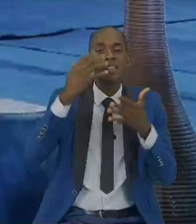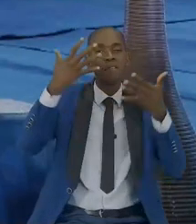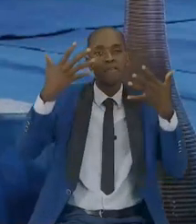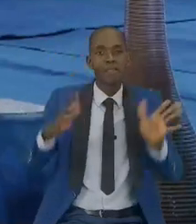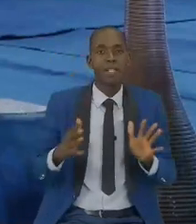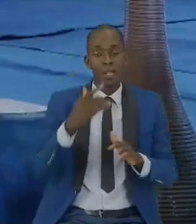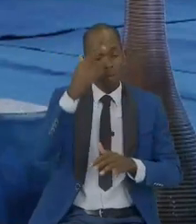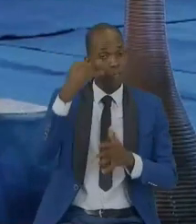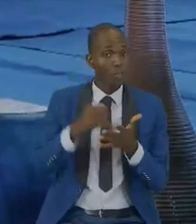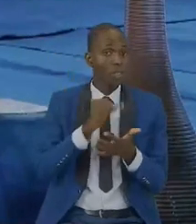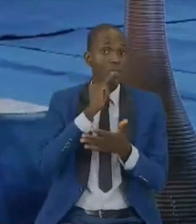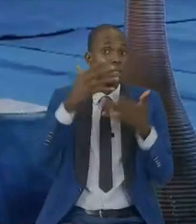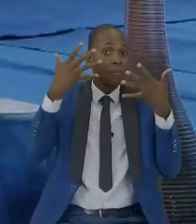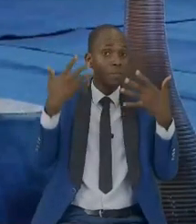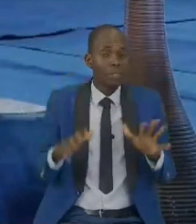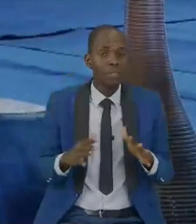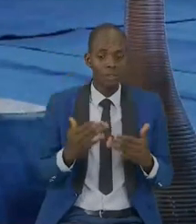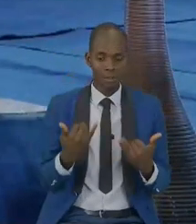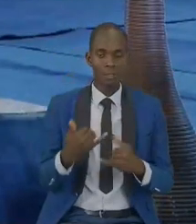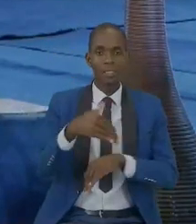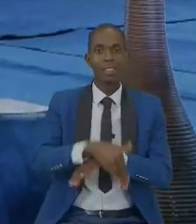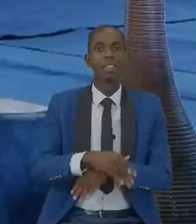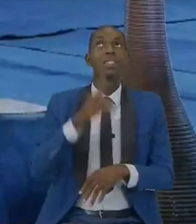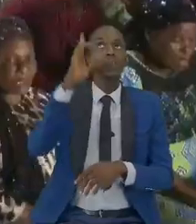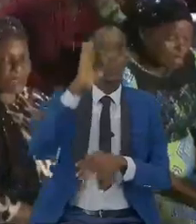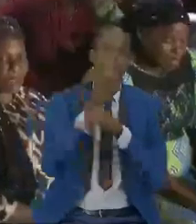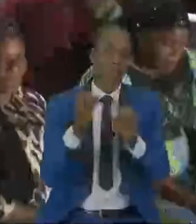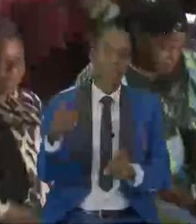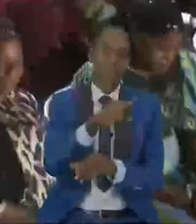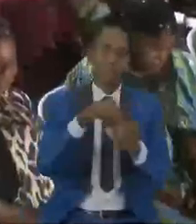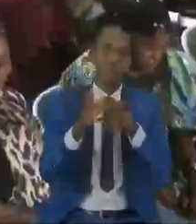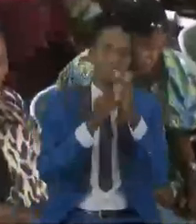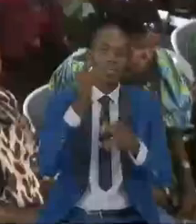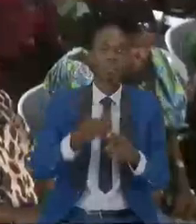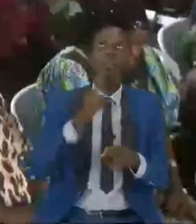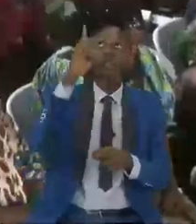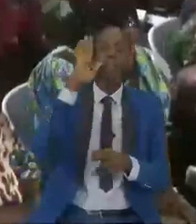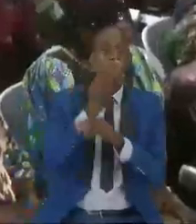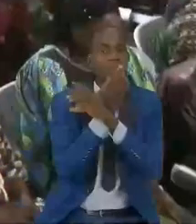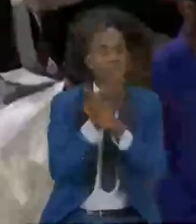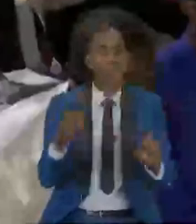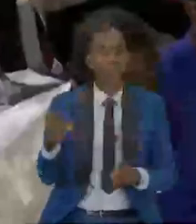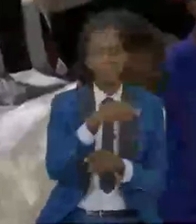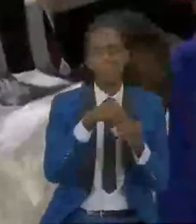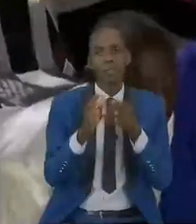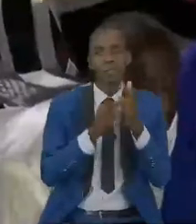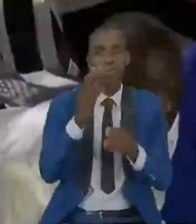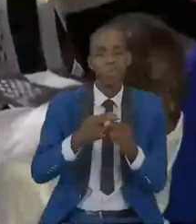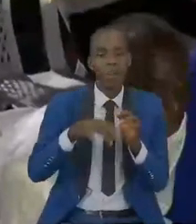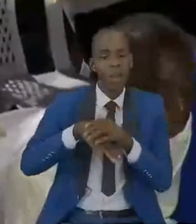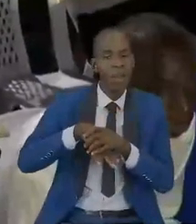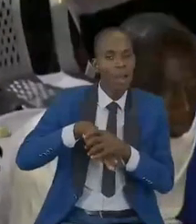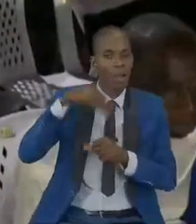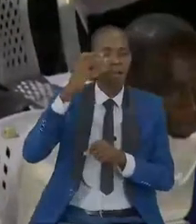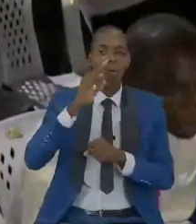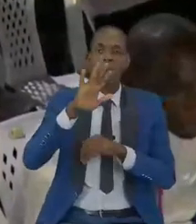avant qu'il ne rentre au ciel, il a dit, c'est accompli, parce que c'est accompli. Ce soir, il va te